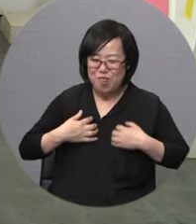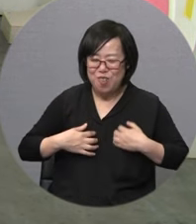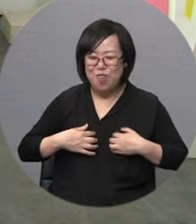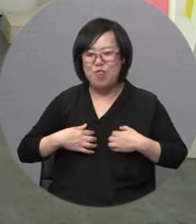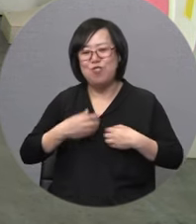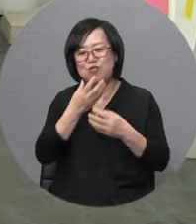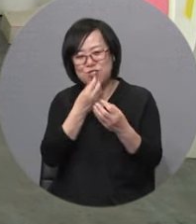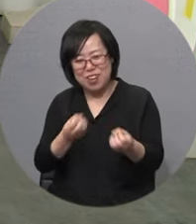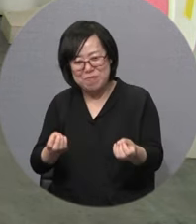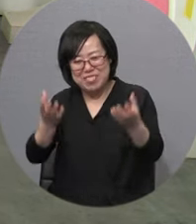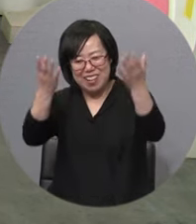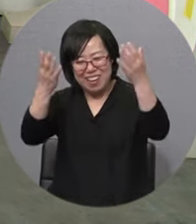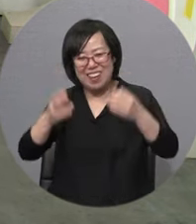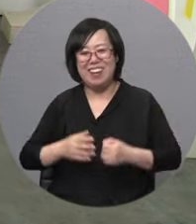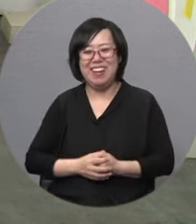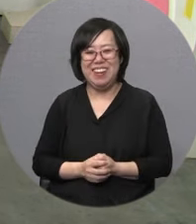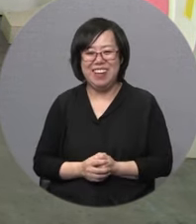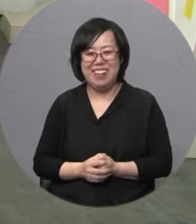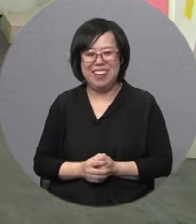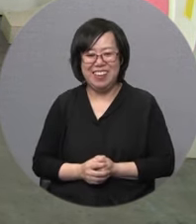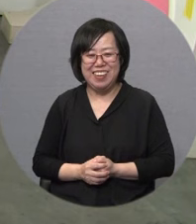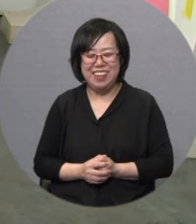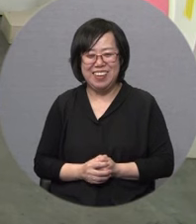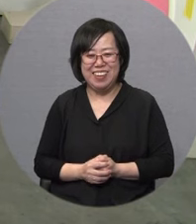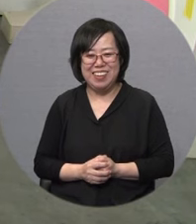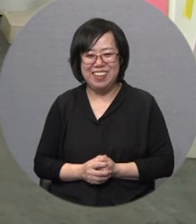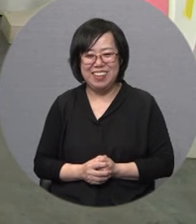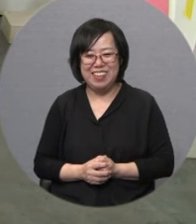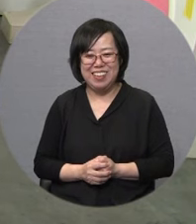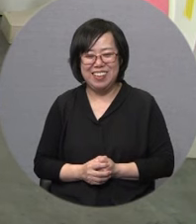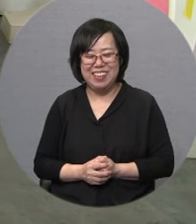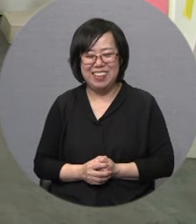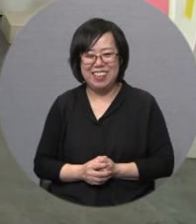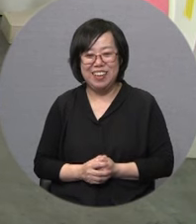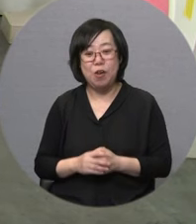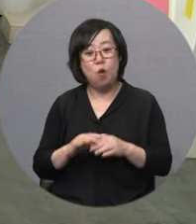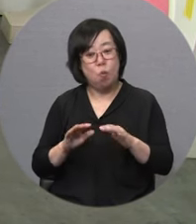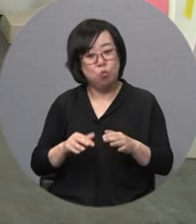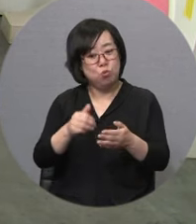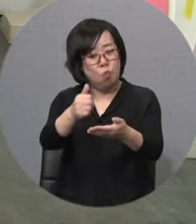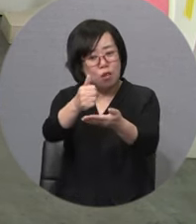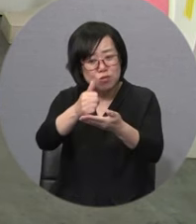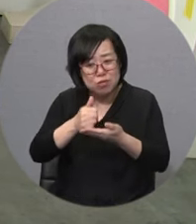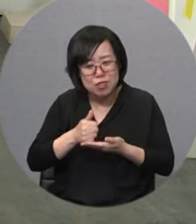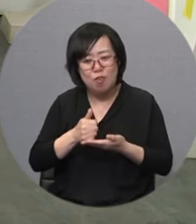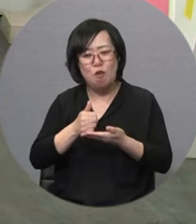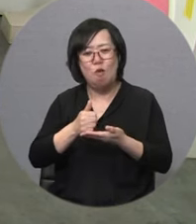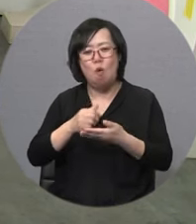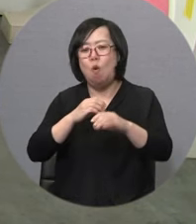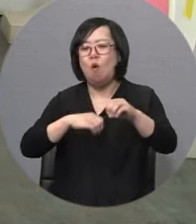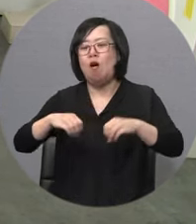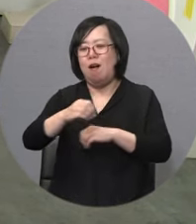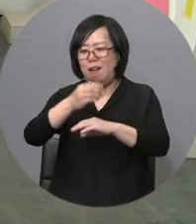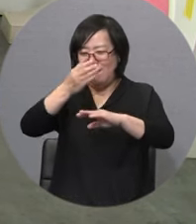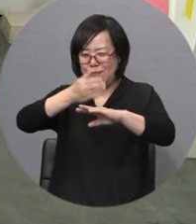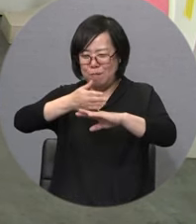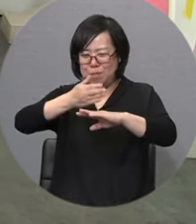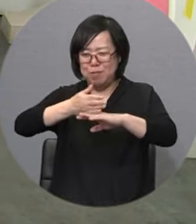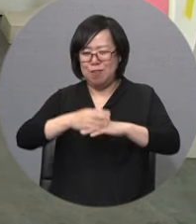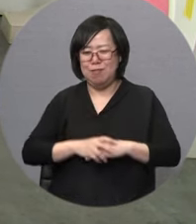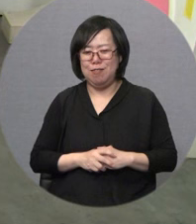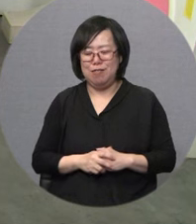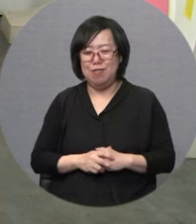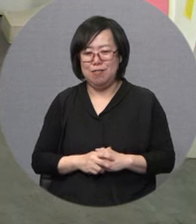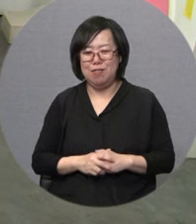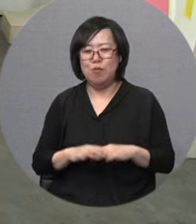정말 네, 축하합니다. 네, 고맙습니다. 예, 아유 진짜 감사합니다. 아니 그냥 출연해 주신 것만으로도 감사한데 이렇게 아니, 또